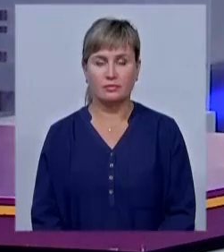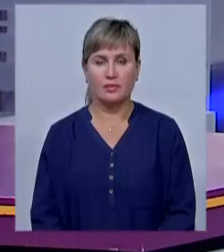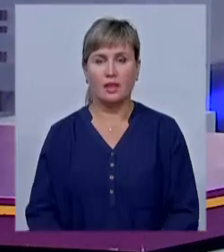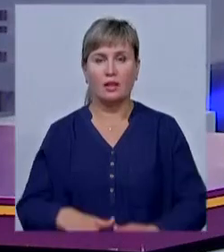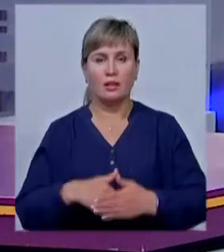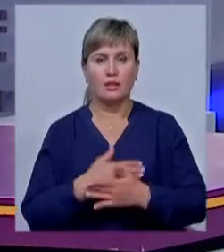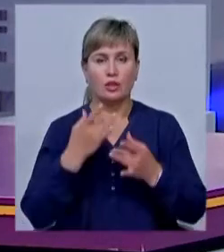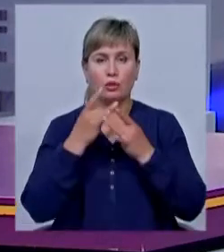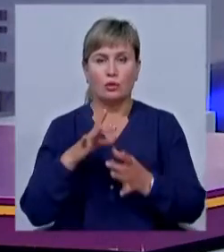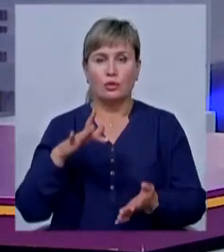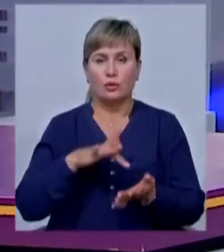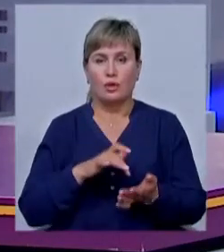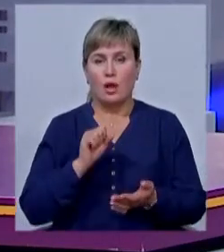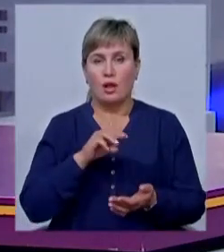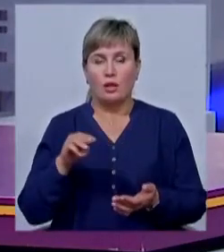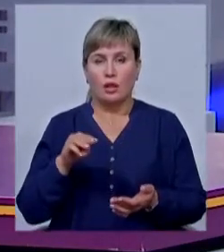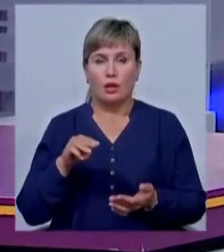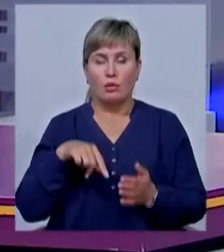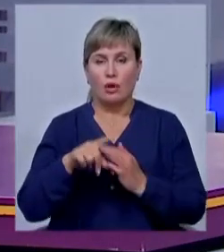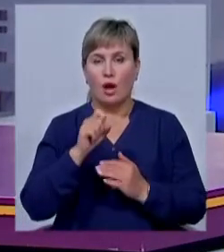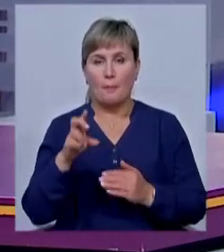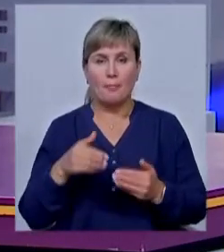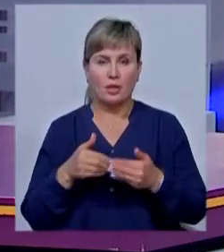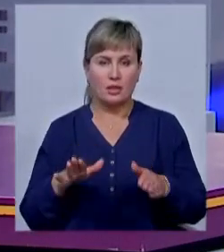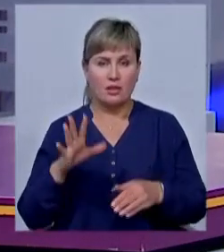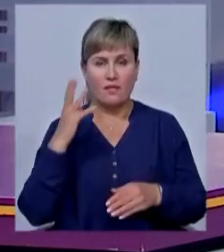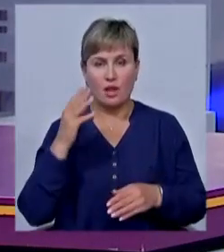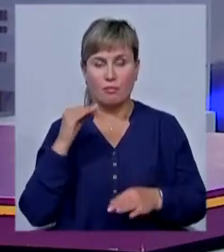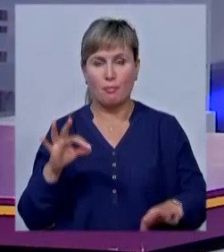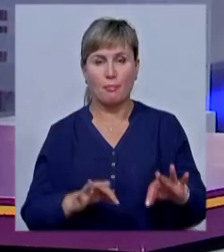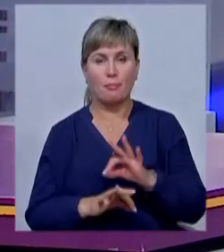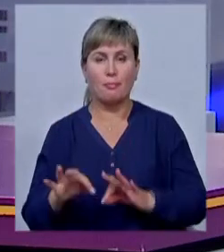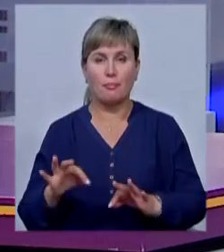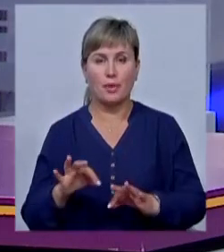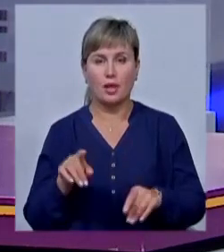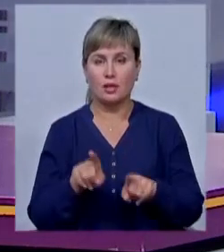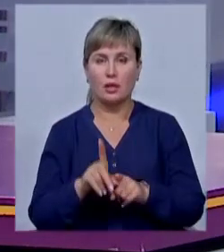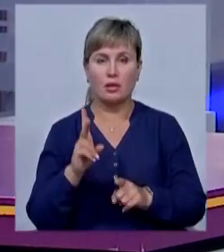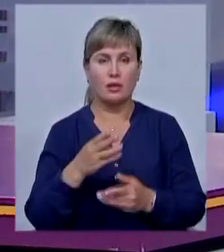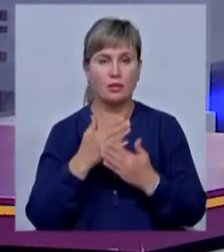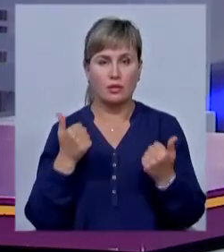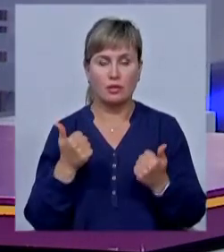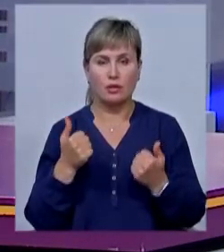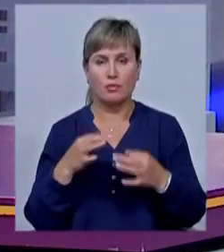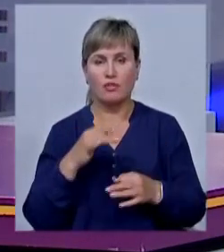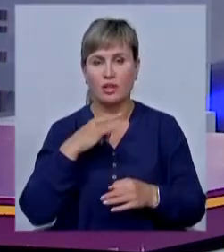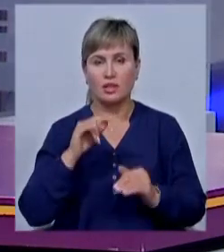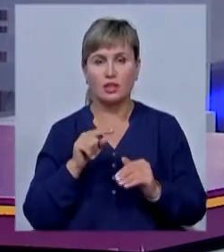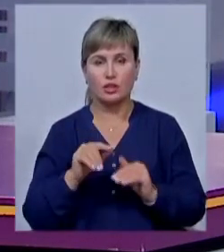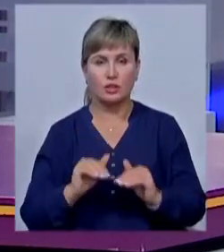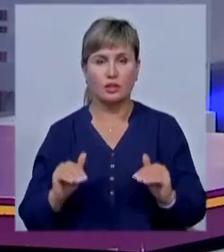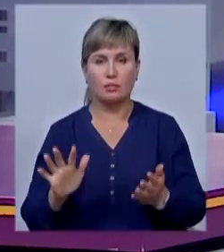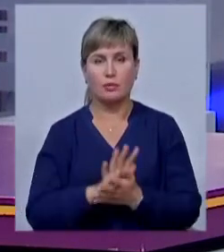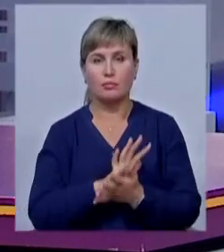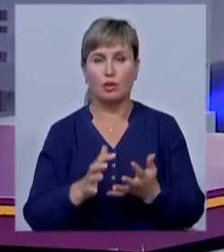Инновационный культурный центр «Алатау Креатив Хаб» открылся в Алматы. Проект, не имеющий аналогов в Казахстане, позволит тысячам детей